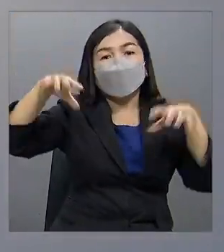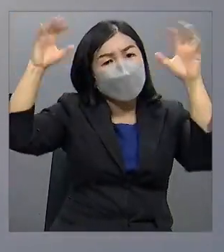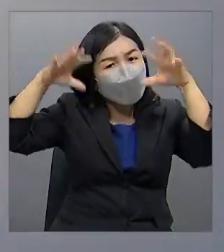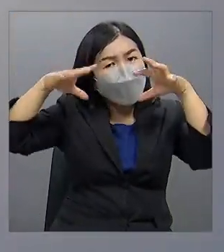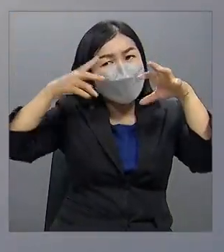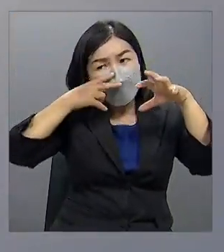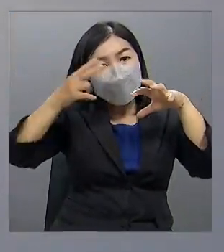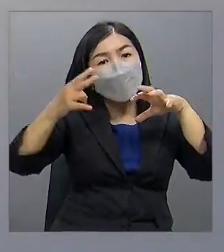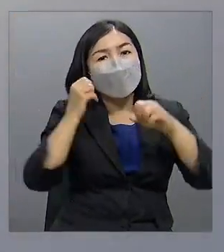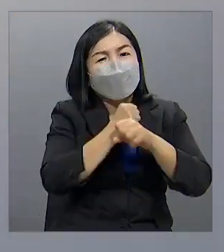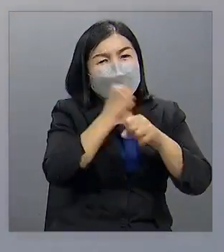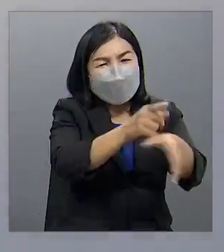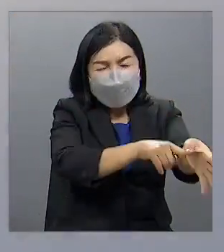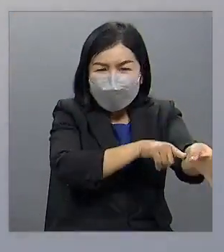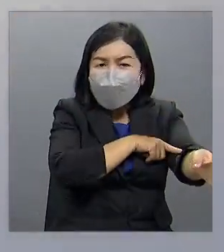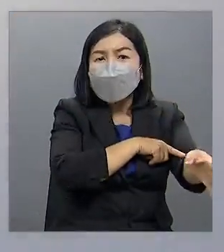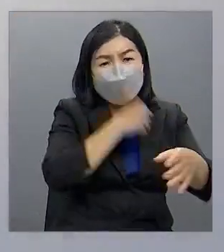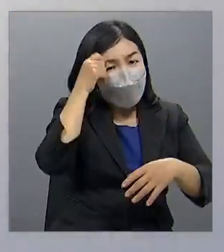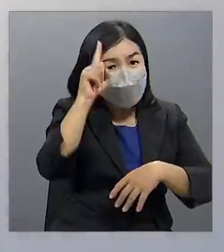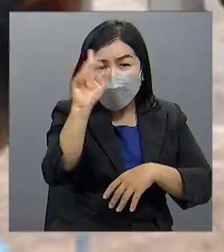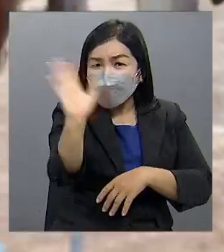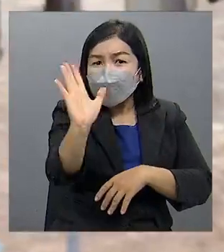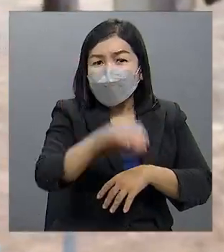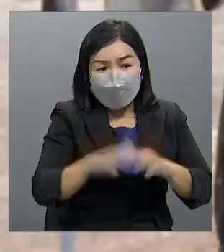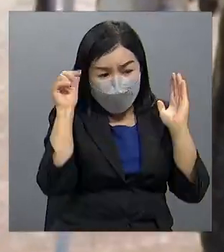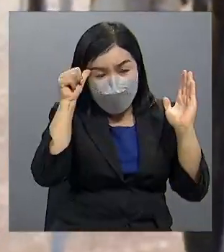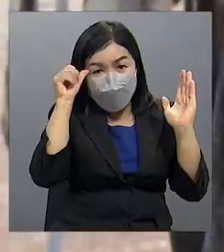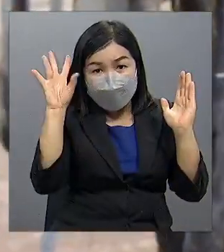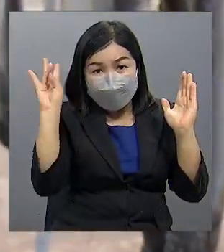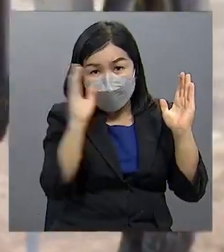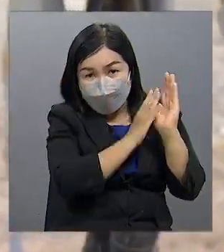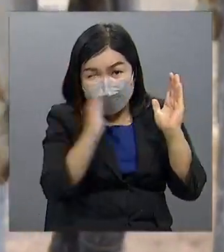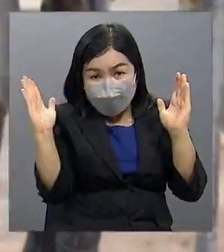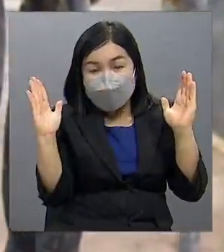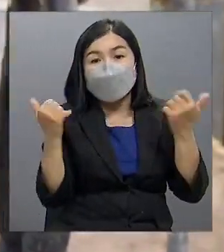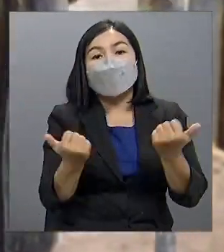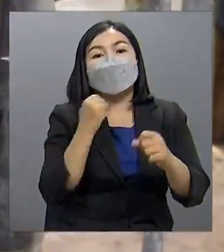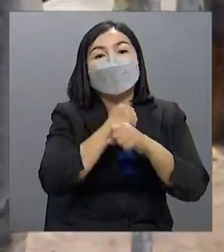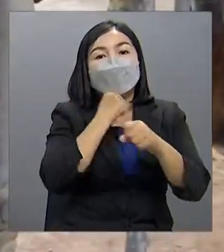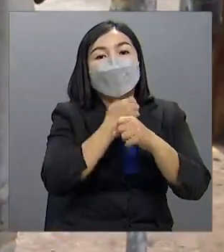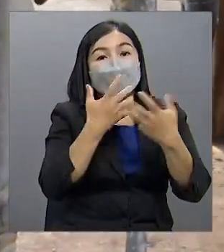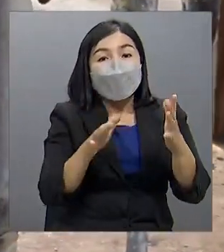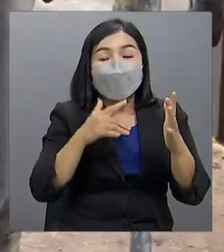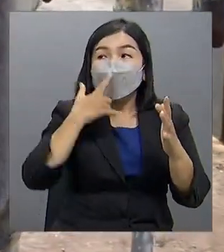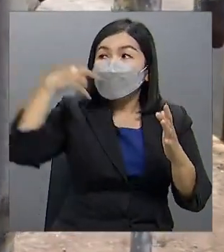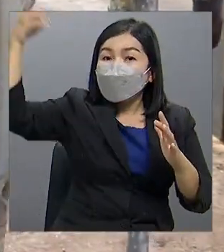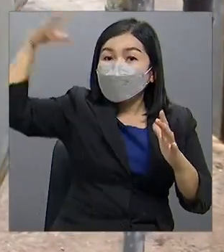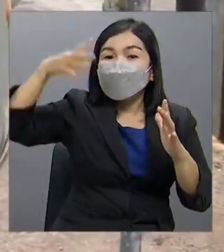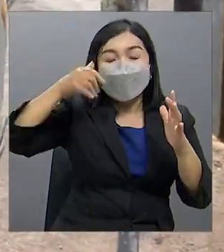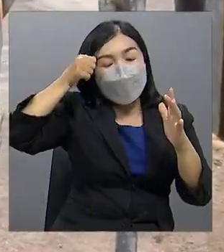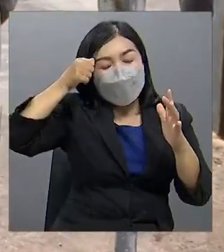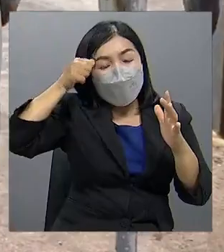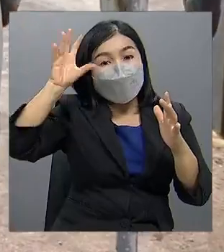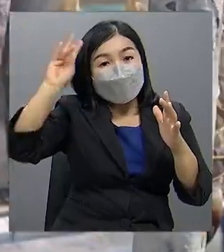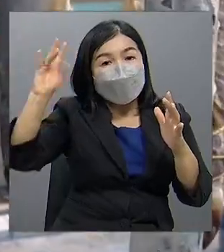ามาแต่ละอย่างเนี่ยไม่ได้ทำวันเดียวนะเสร็จแล้ว7วันนะครับหลังจาก7วันก็เอามาแพ็คด้วยสุญญากาศพร้อมส่งขายในราคากิโลก